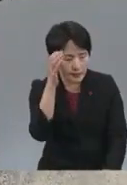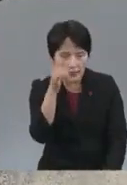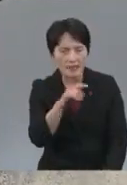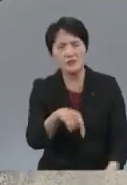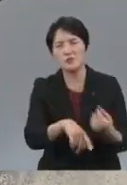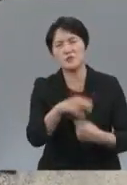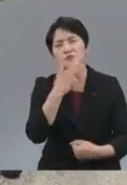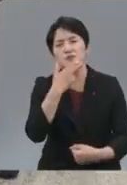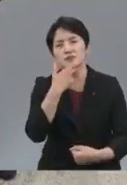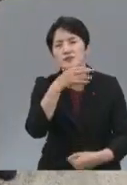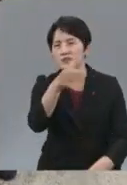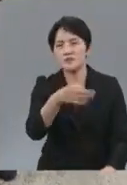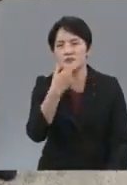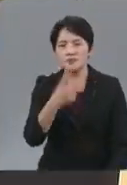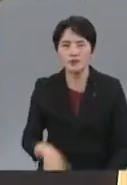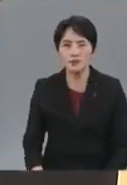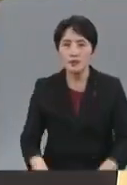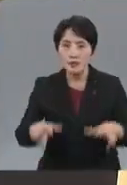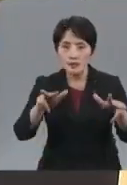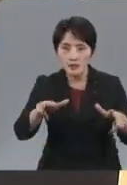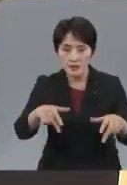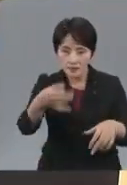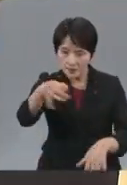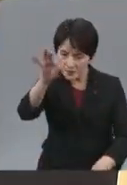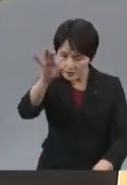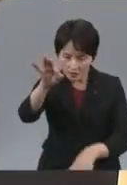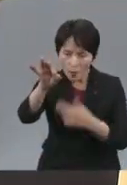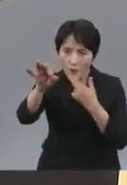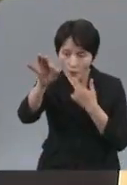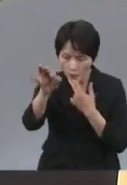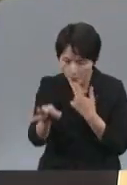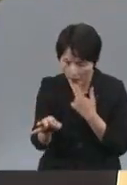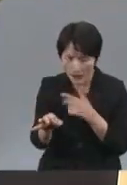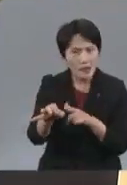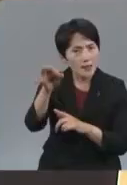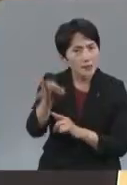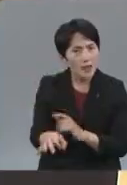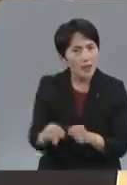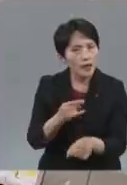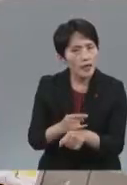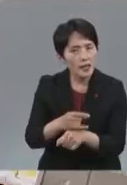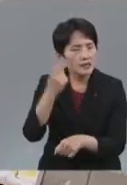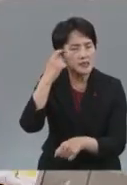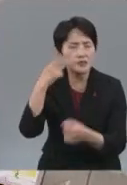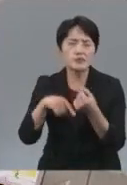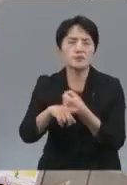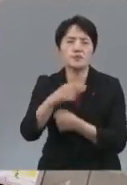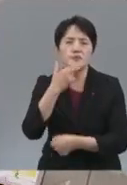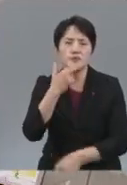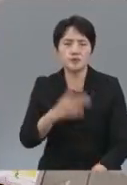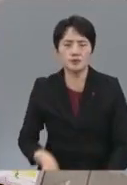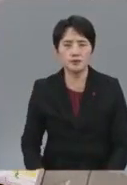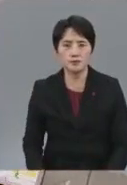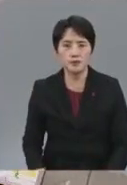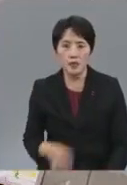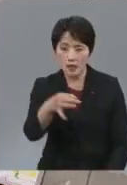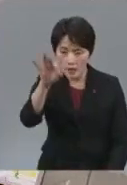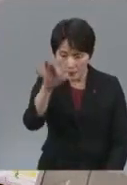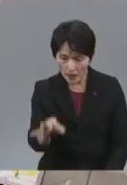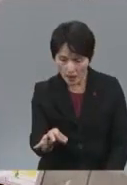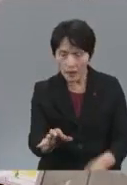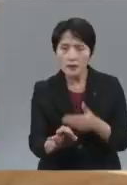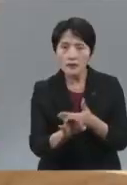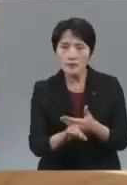рост экономики превысит 2% Однако крупные финансовые компании сходятся во мнении что экономический